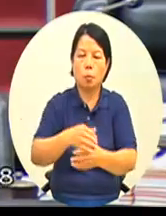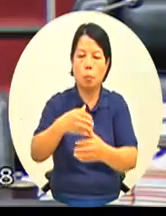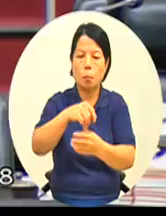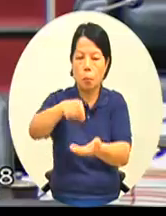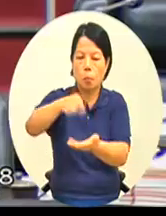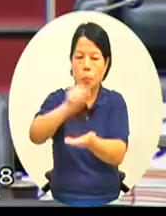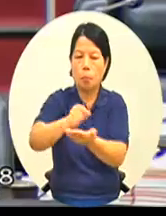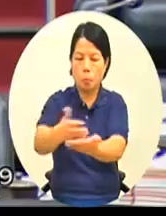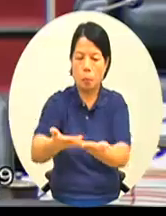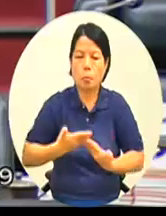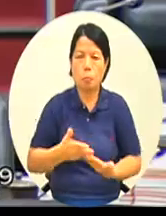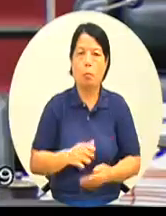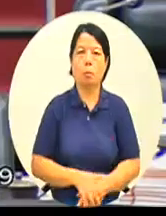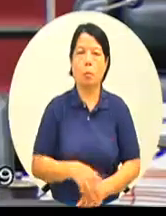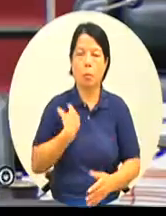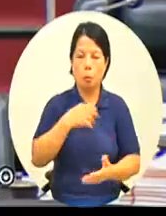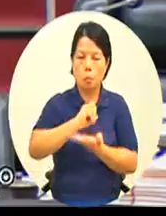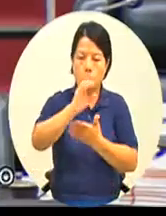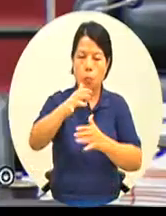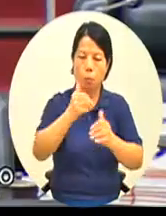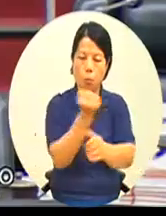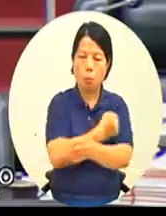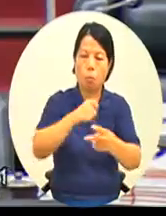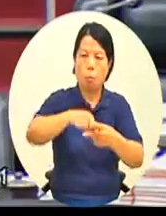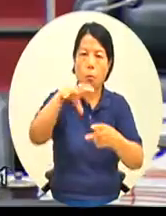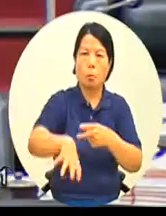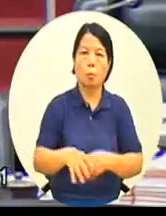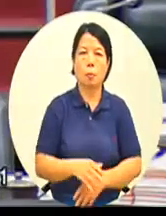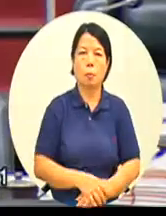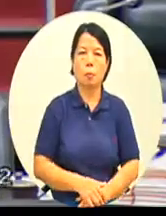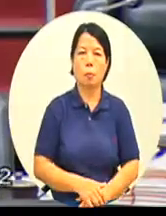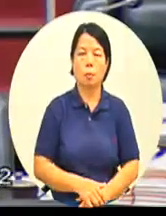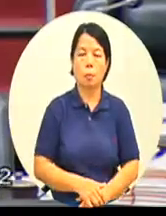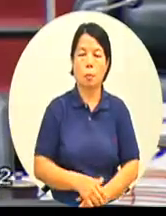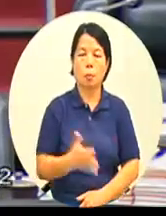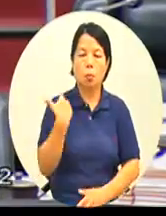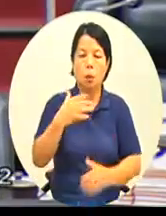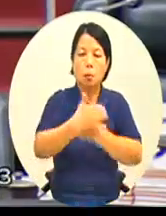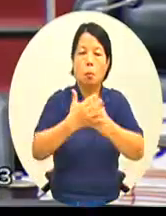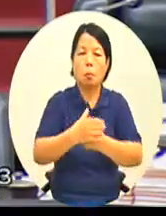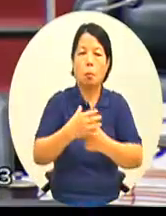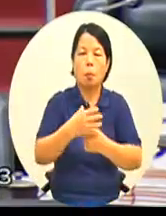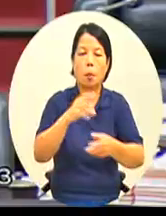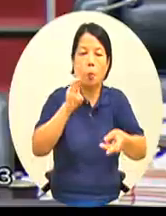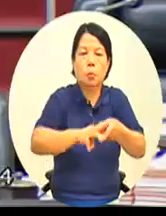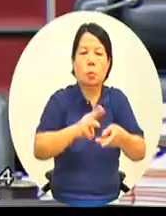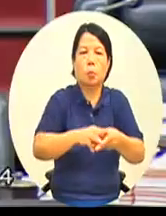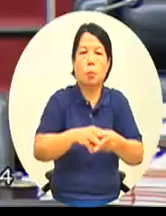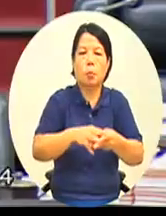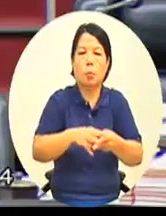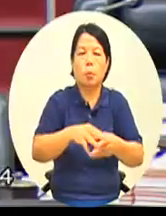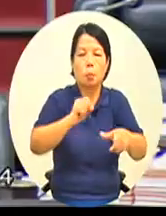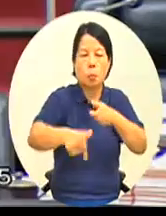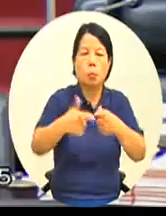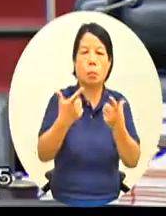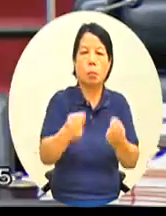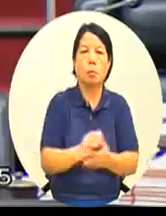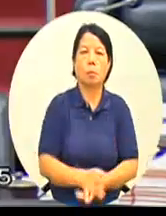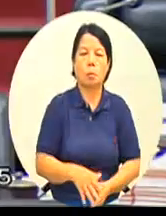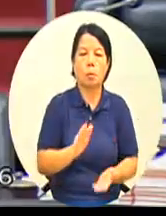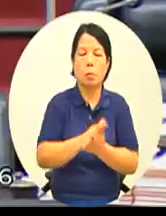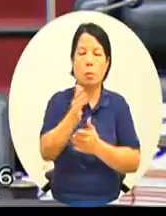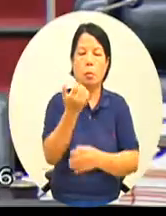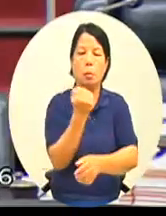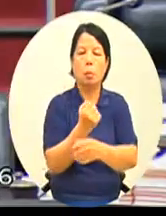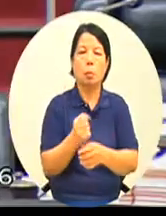份。但是我要提醒劳工局的就是说，这可能跟像保全业一样，未来会不会有劳动力，刚刚我讲到这个